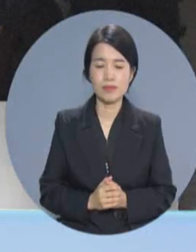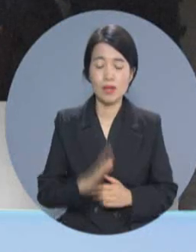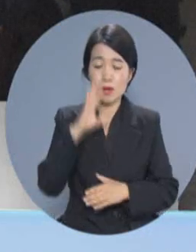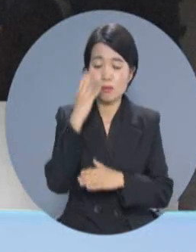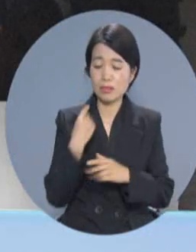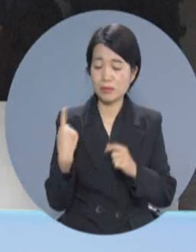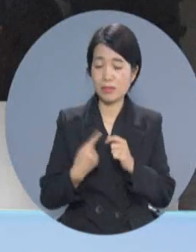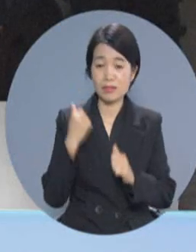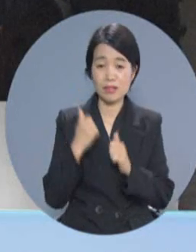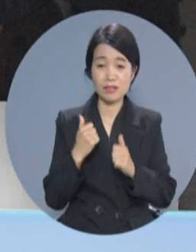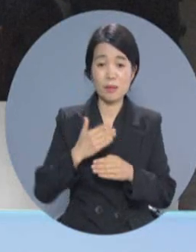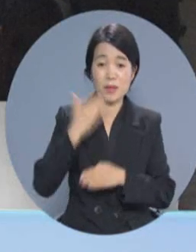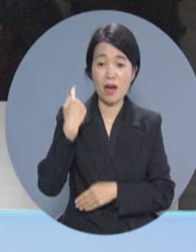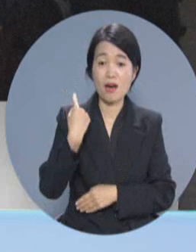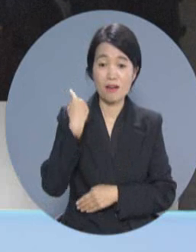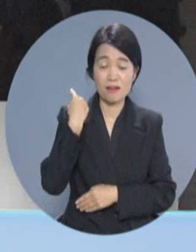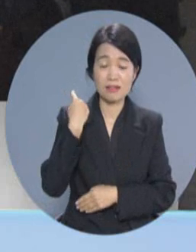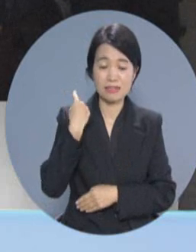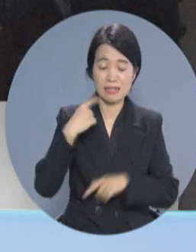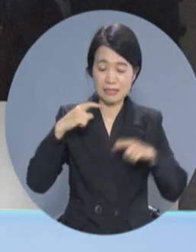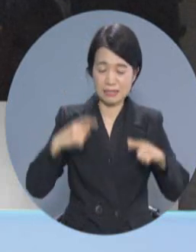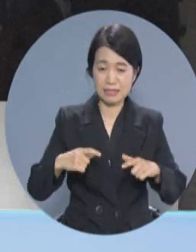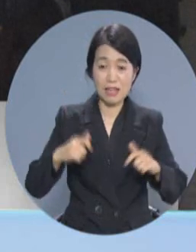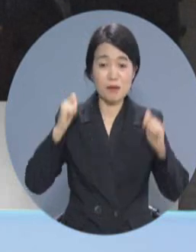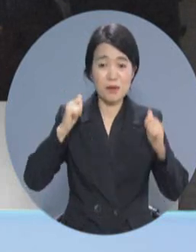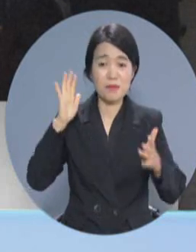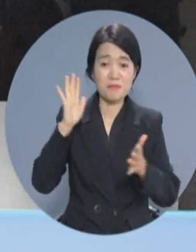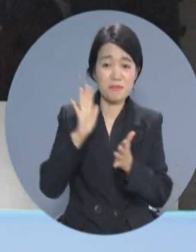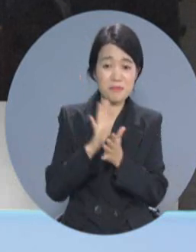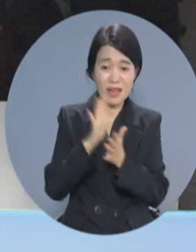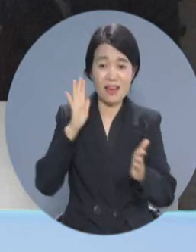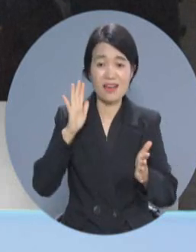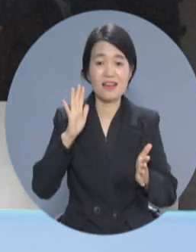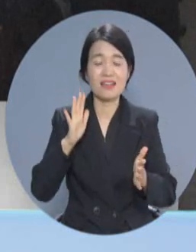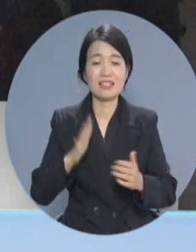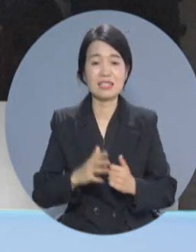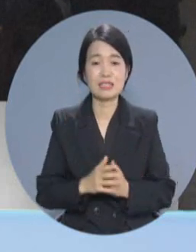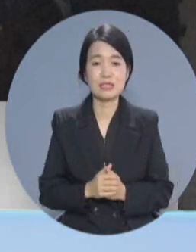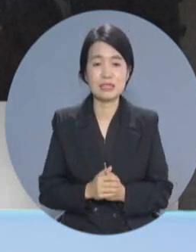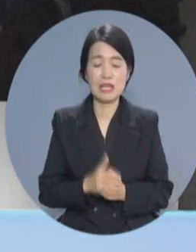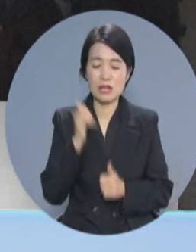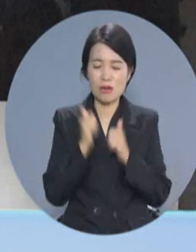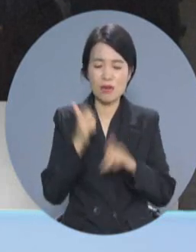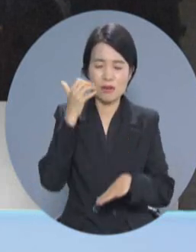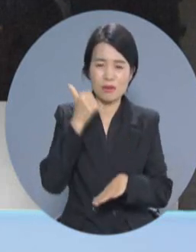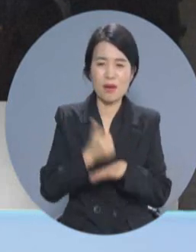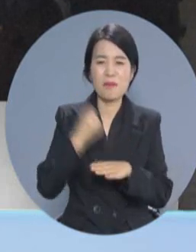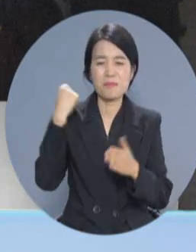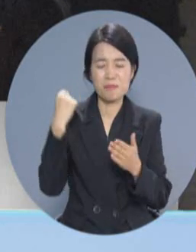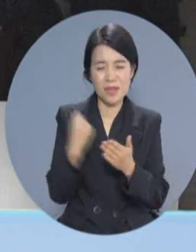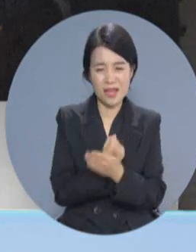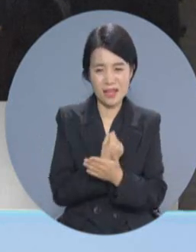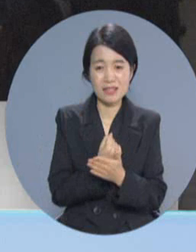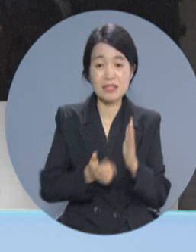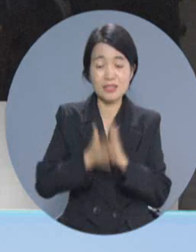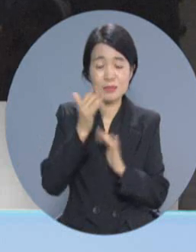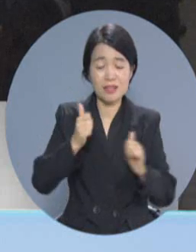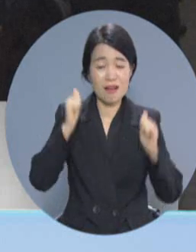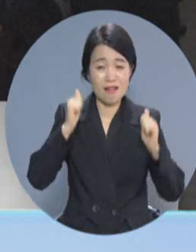월드컵 첫 경기가 열린 어제 지역도 응원 열기로 들썩였습니다. 경기 결과는 아쉬웠지만